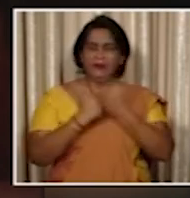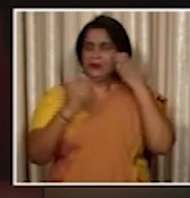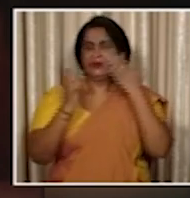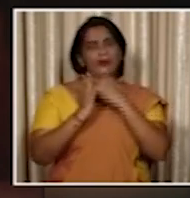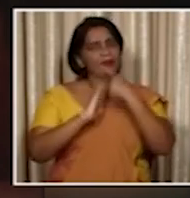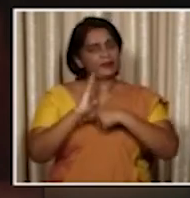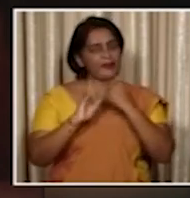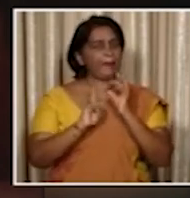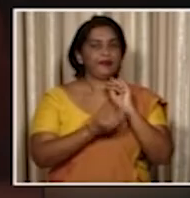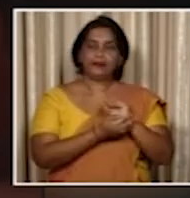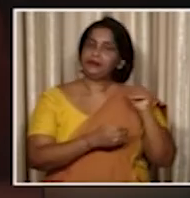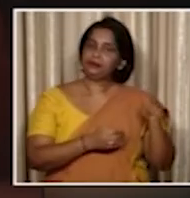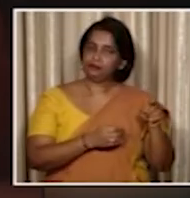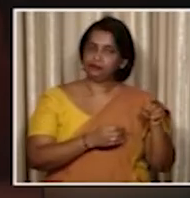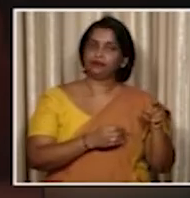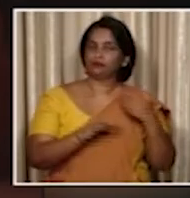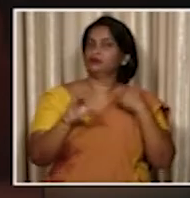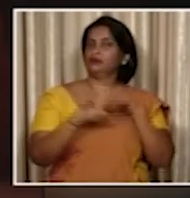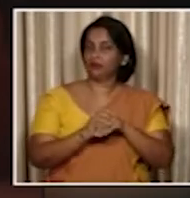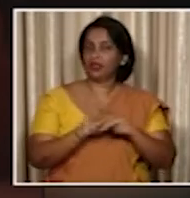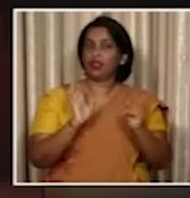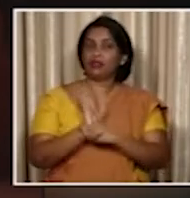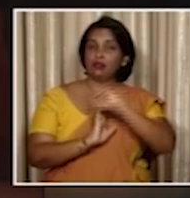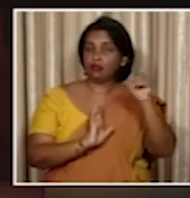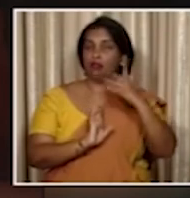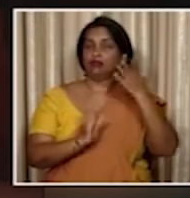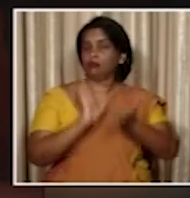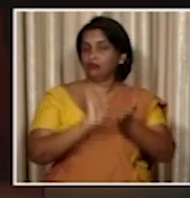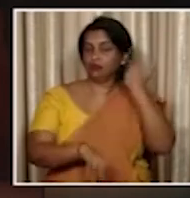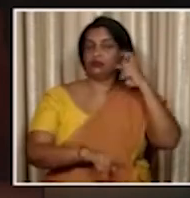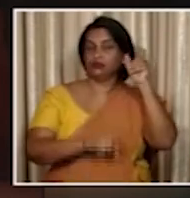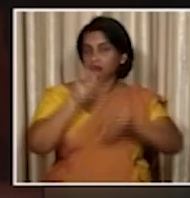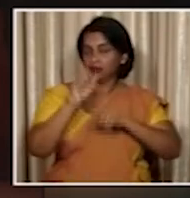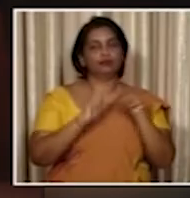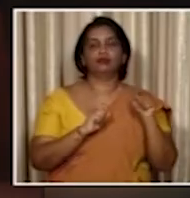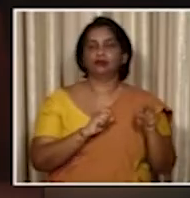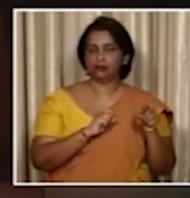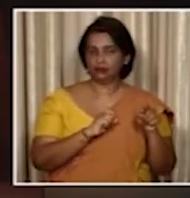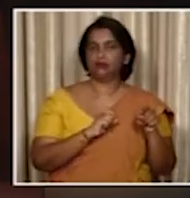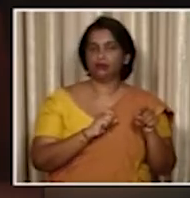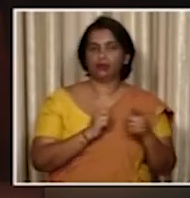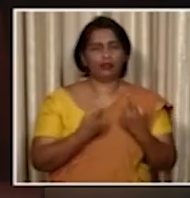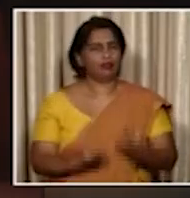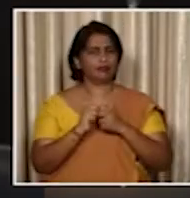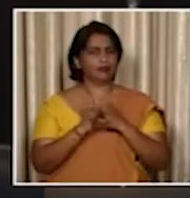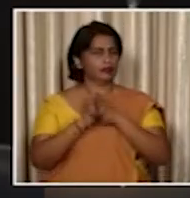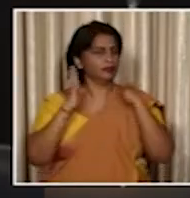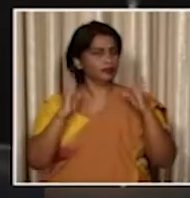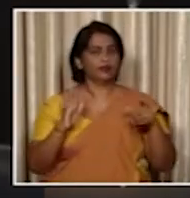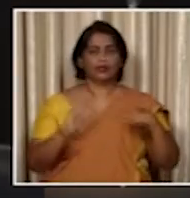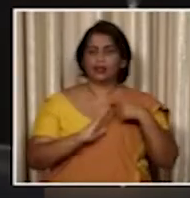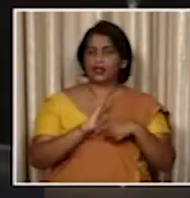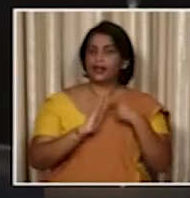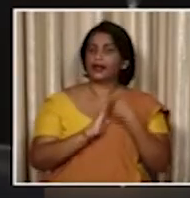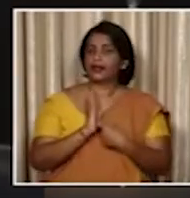රටේ පෞද්ගලික ශේෂ්ත්‍රයේ නිරත වෙන දසලක්ෂ සංඛ්‍යාත මේ රටේ වැඩ කරන ජනතාව අගහිඟතා රසකට මුහුණ දෙනවා. රටේ